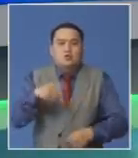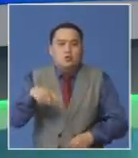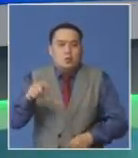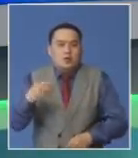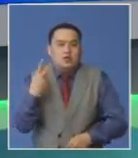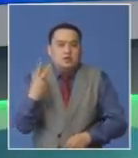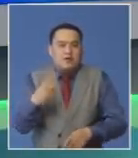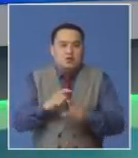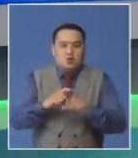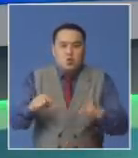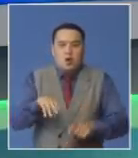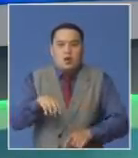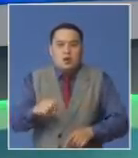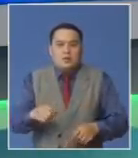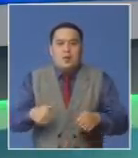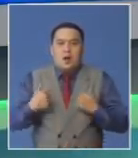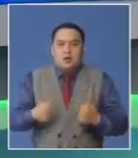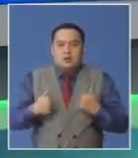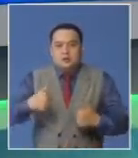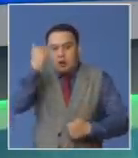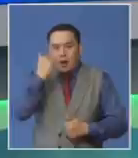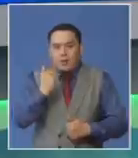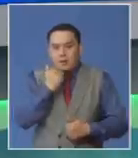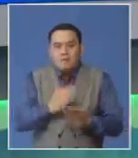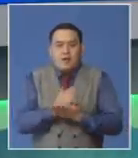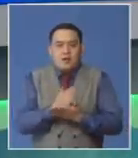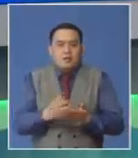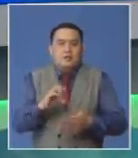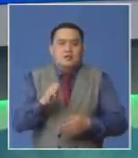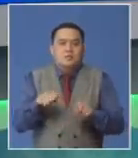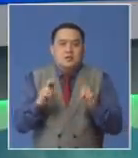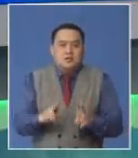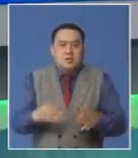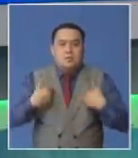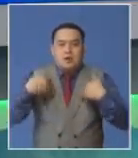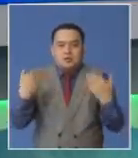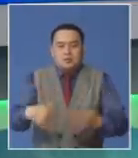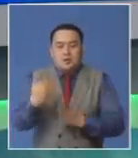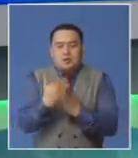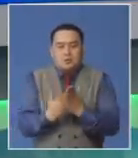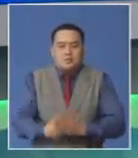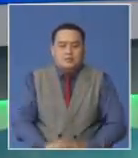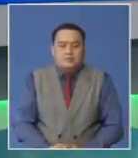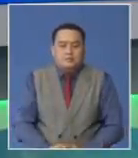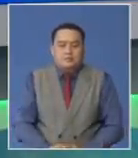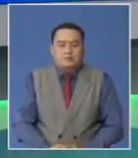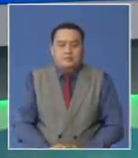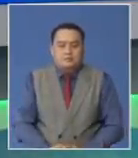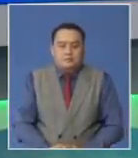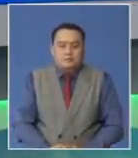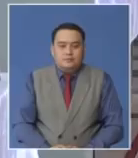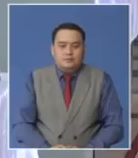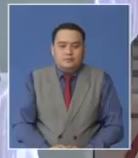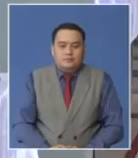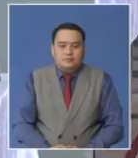школы номер два города ушарал постарались выразить свою признательность педагогам ветеранам специальная поздравительная программе